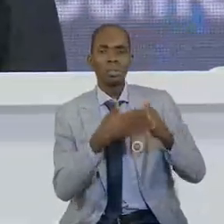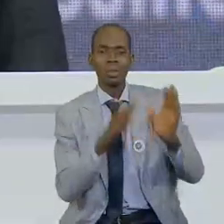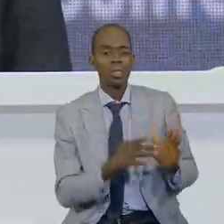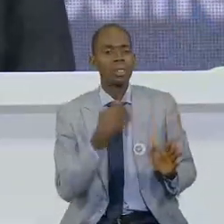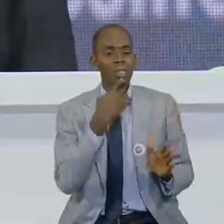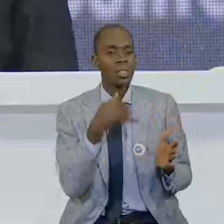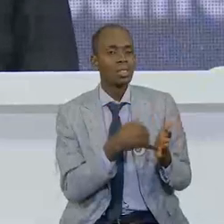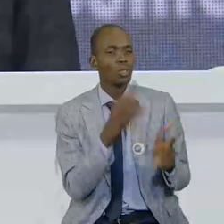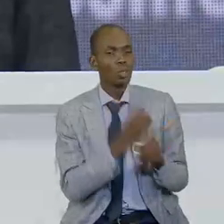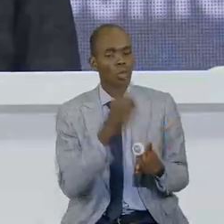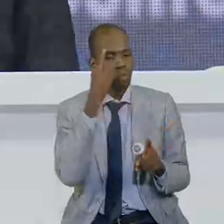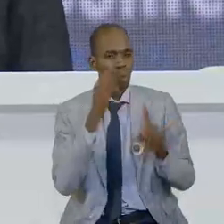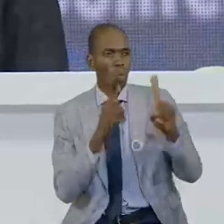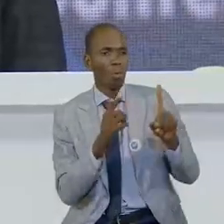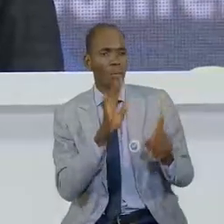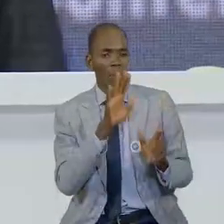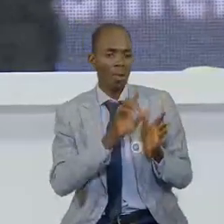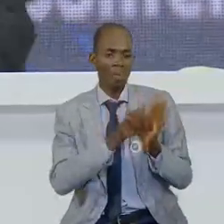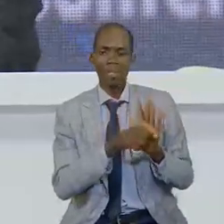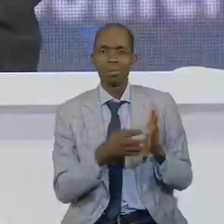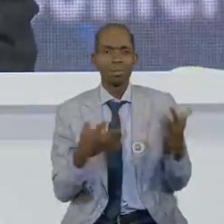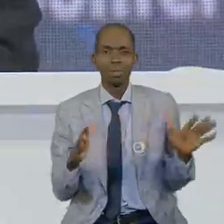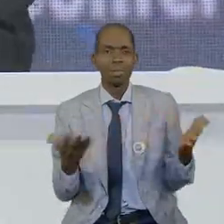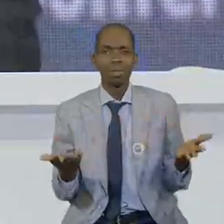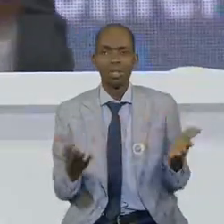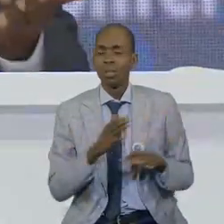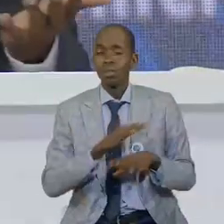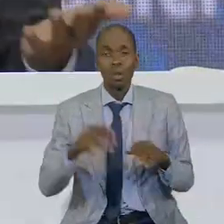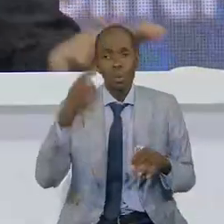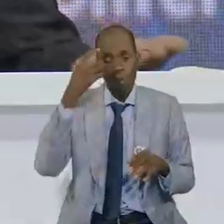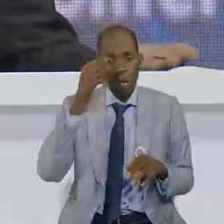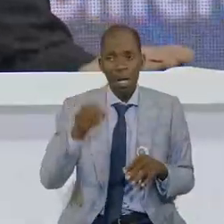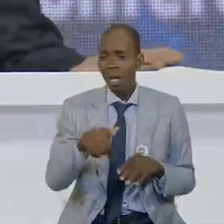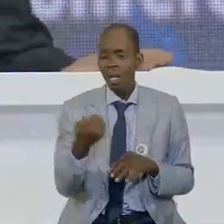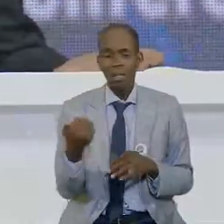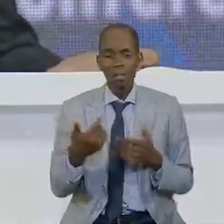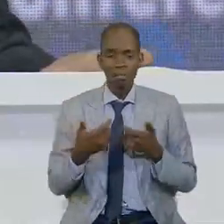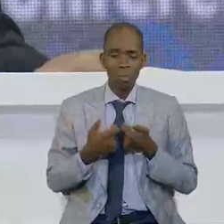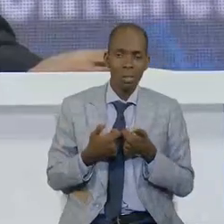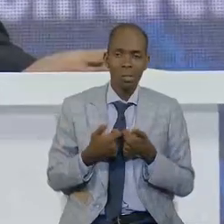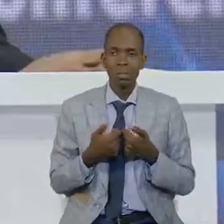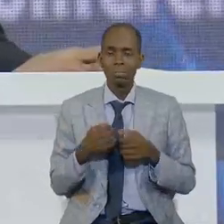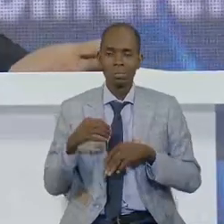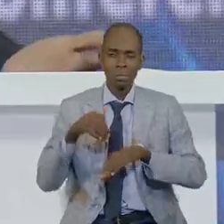Ils le disent pendant une minute, pendant 5 minutes. Don't mind any text anybody sends you. Ne te soucie pas d'un message que quelqu'un t'envoie.